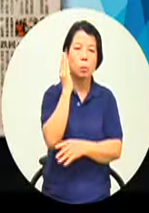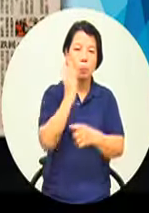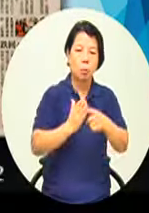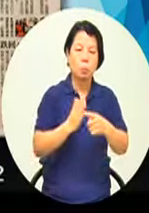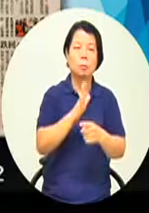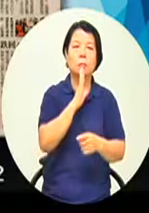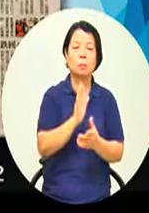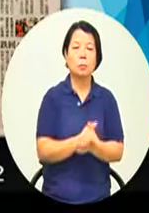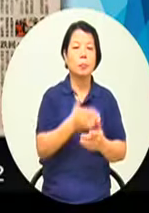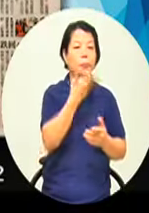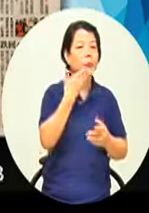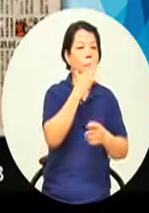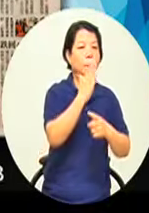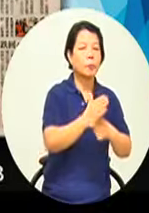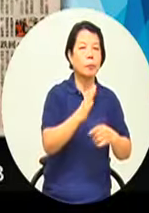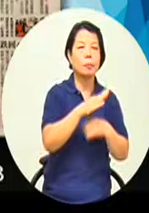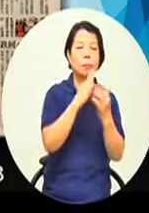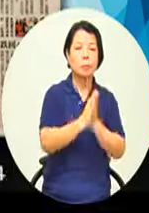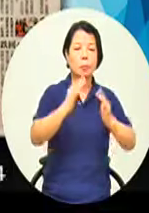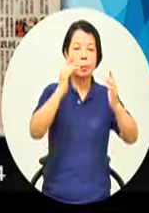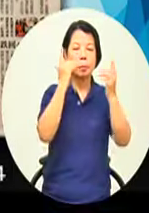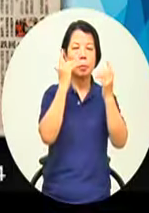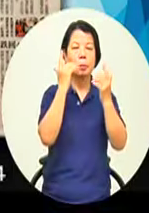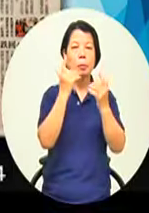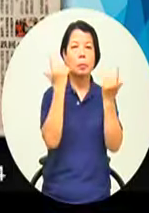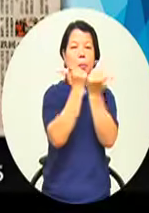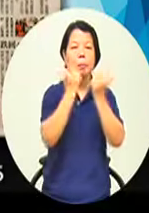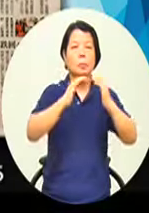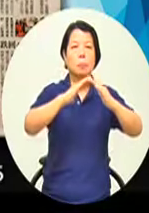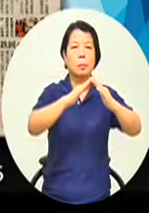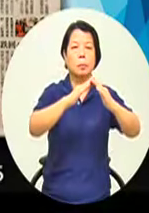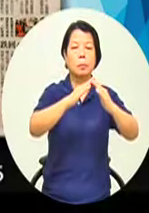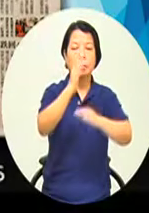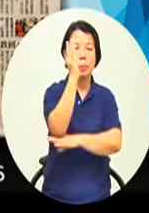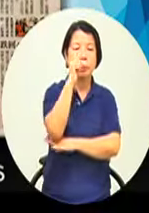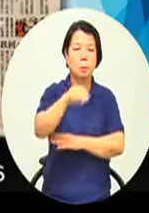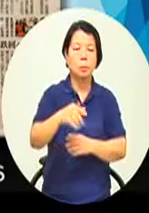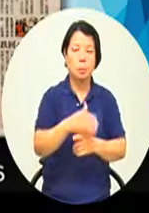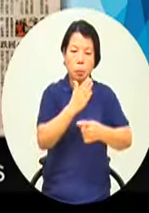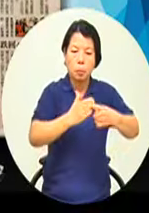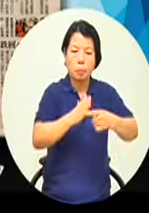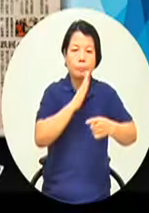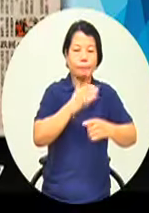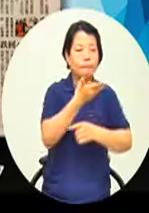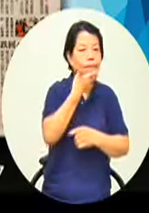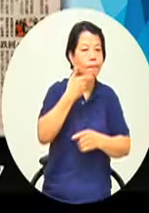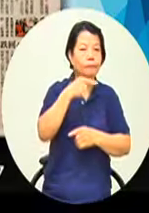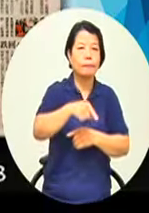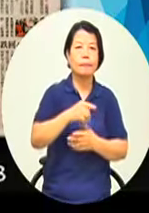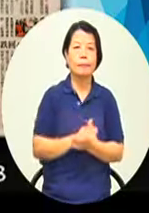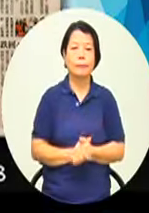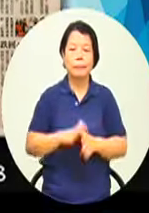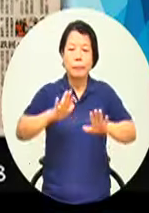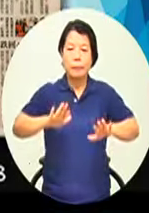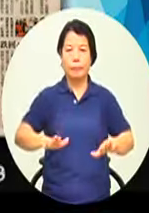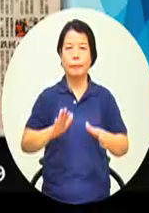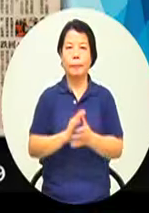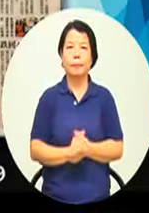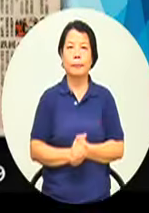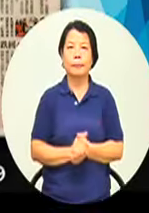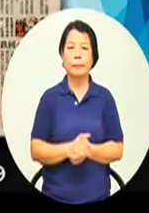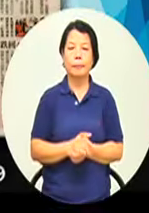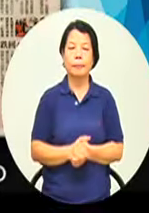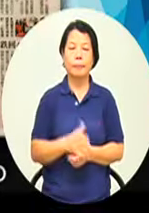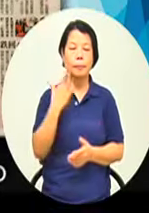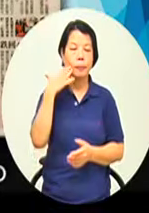半是我们台北市政府哦，有一半才是属于我们的民间团体哦。那今天如果一